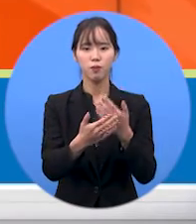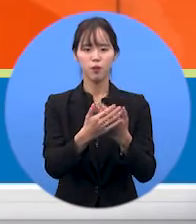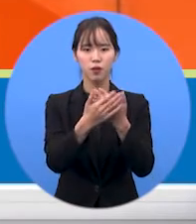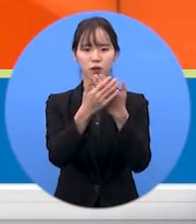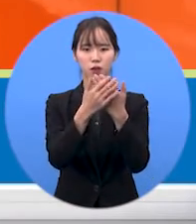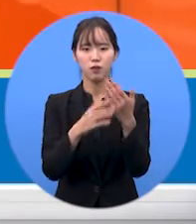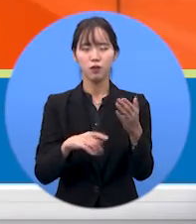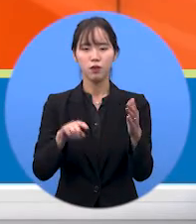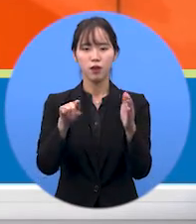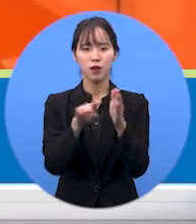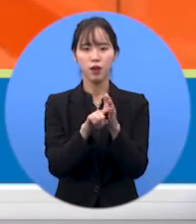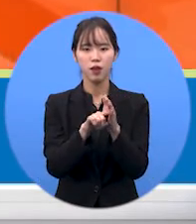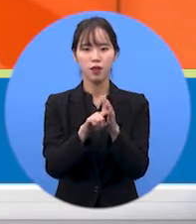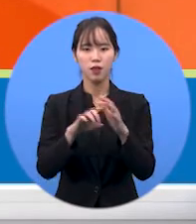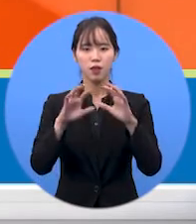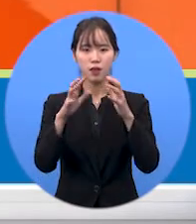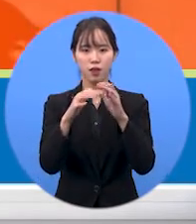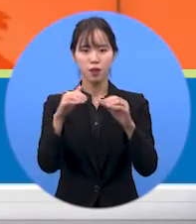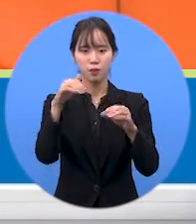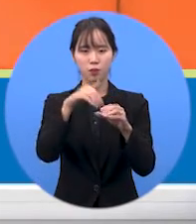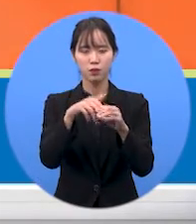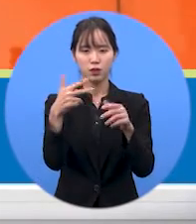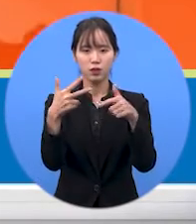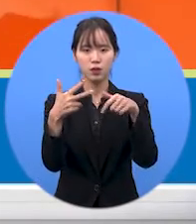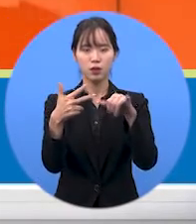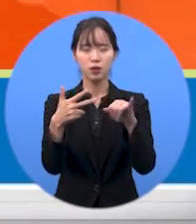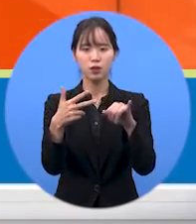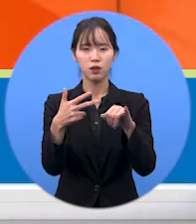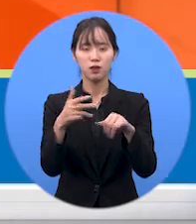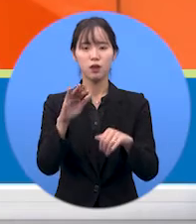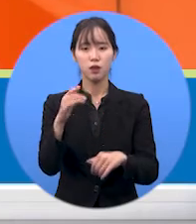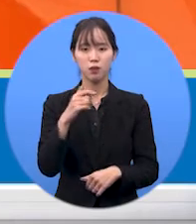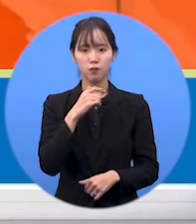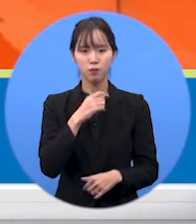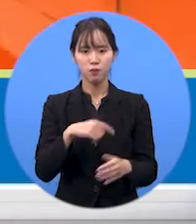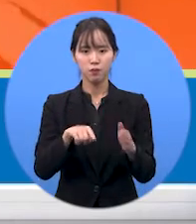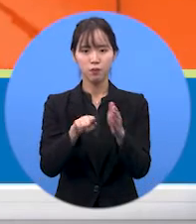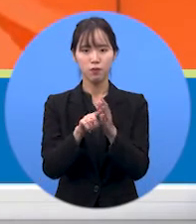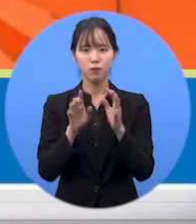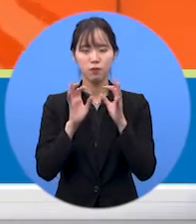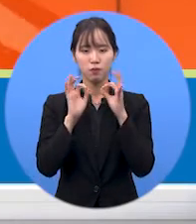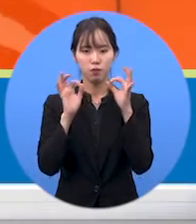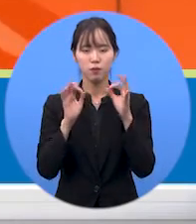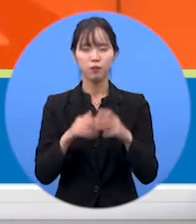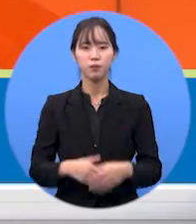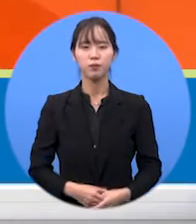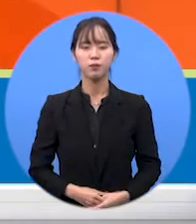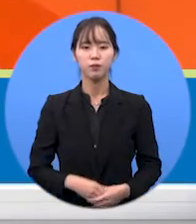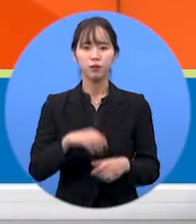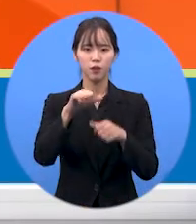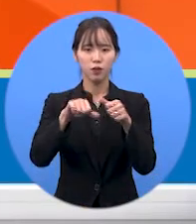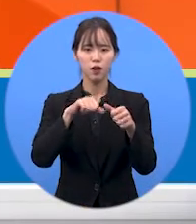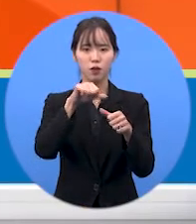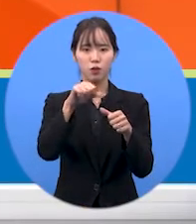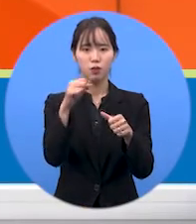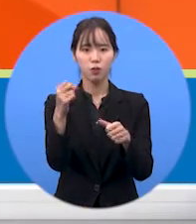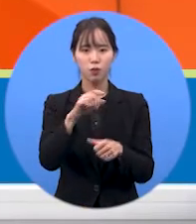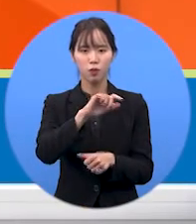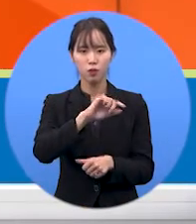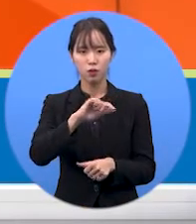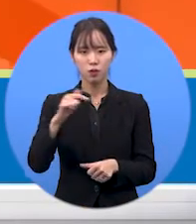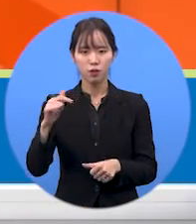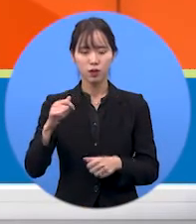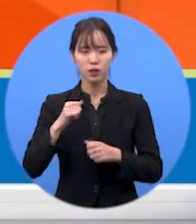더욱 도약하는 민선 7기를 꿈꾸며 일자리와 교육, 복지와 지속성장, 문화와 환경,